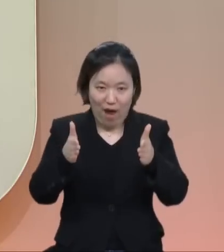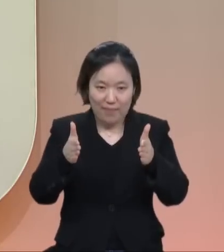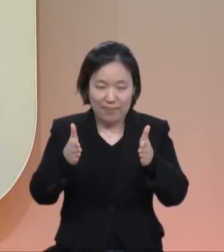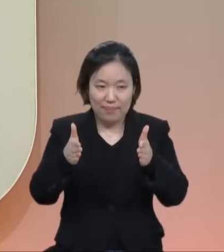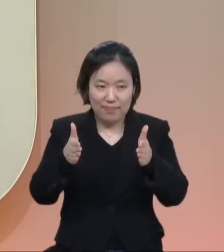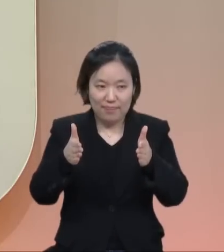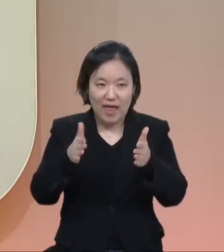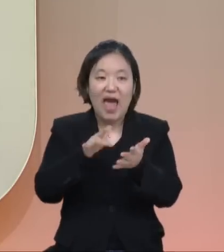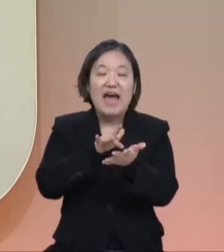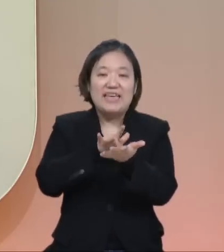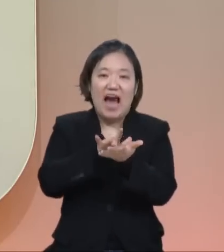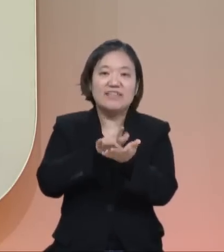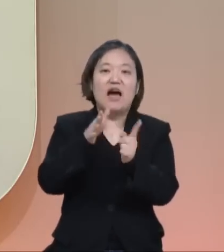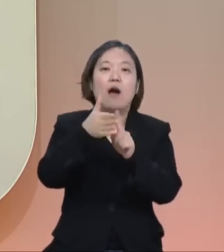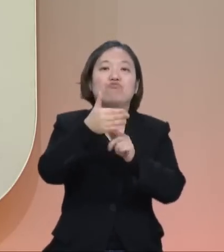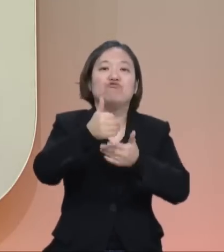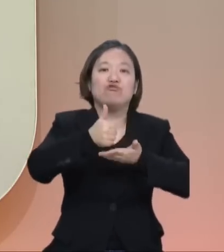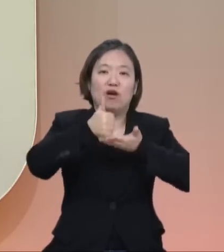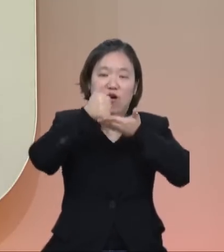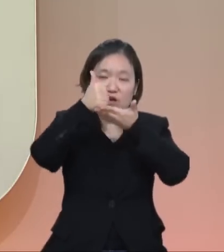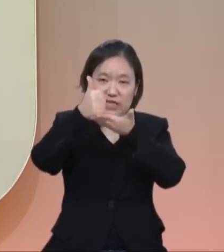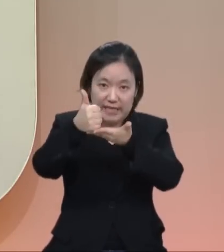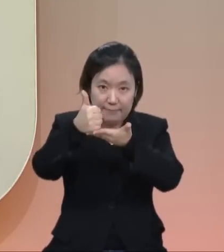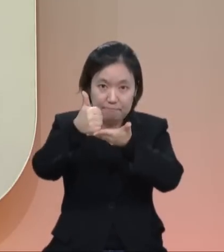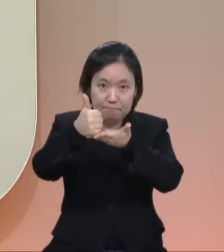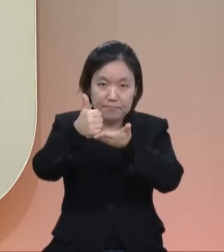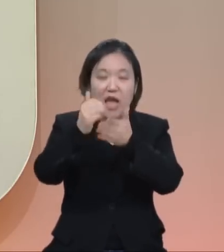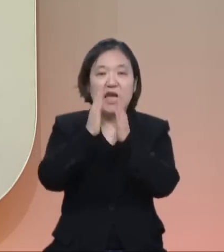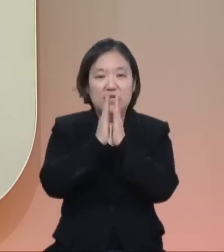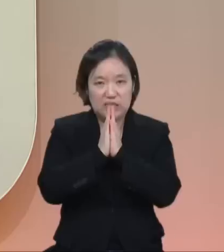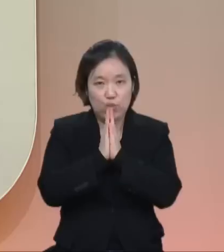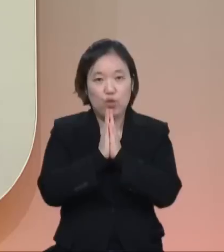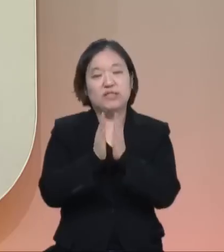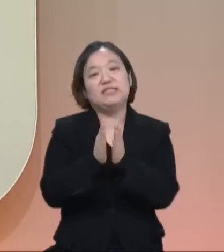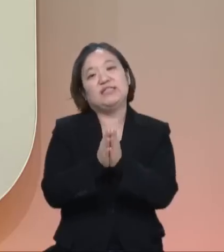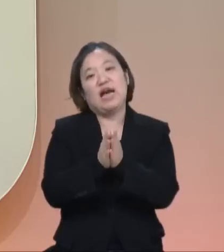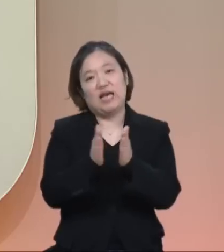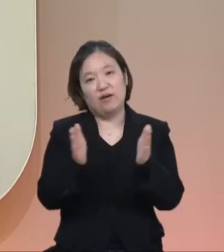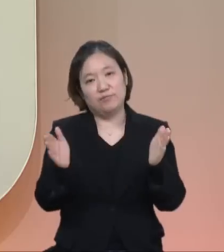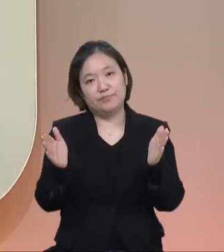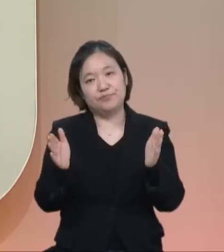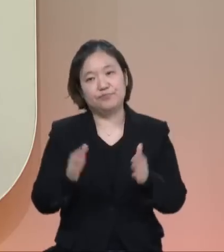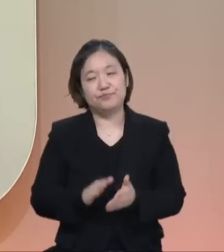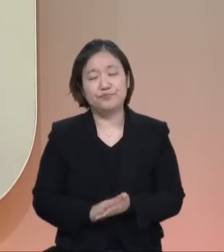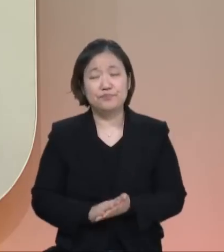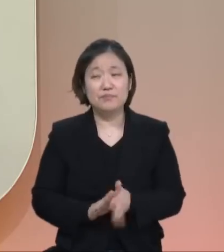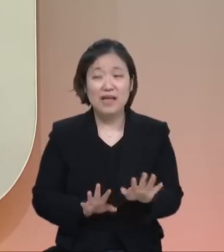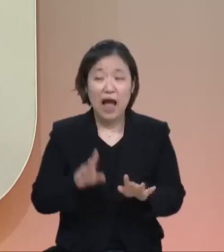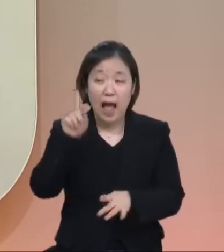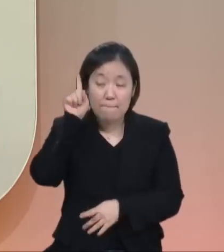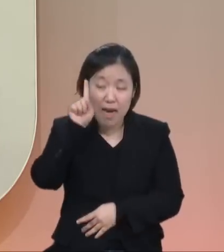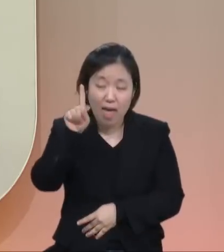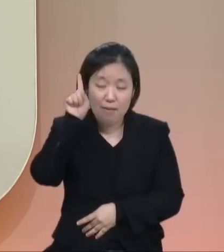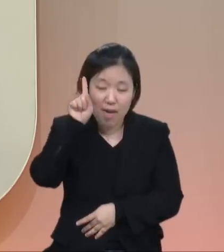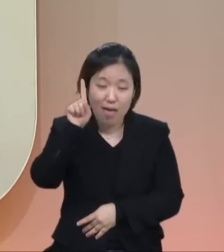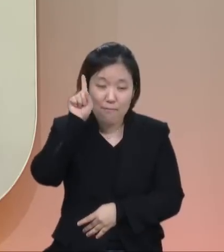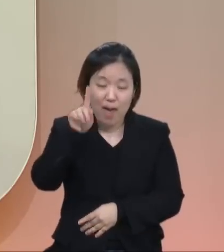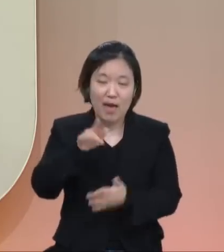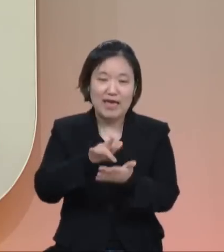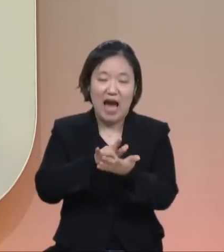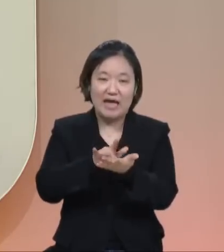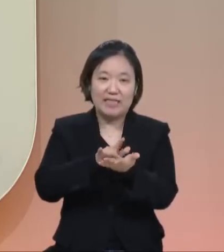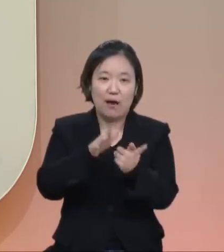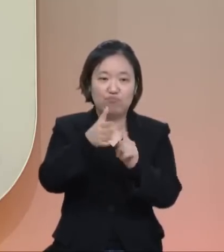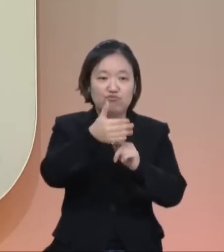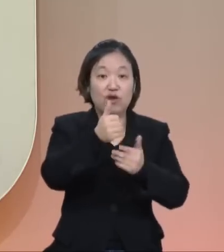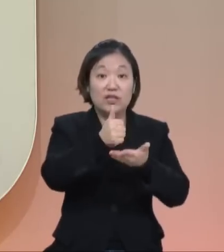약사 기도 약사 열의 기도를 열심히 하셨대 약사여래기도 그래서 매일매일 약사경 약사